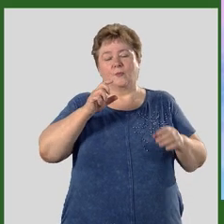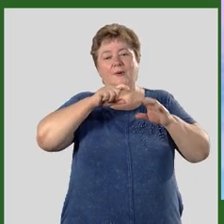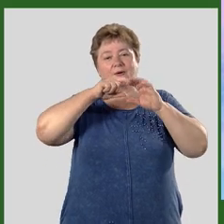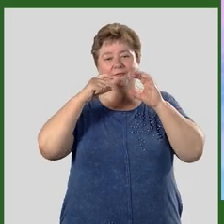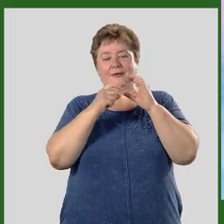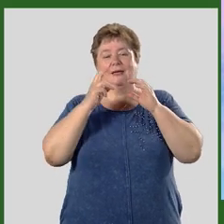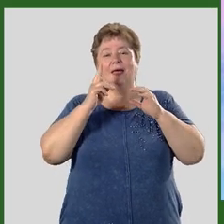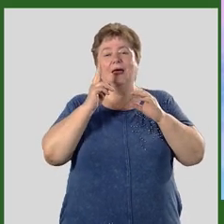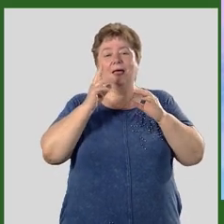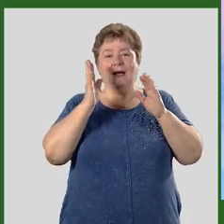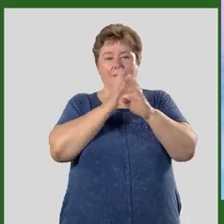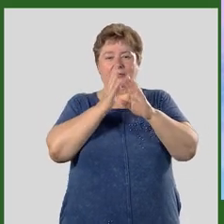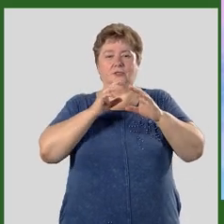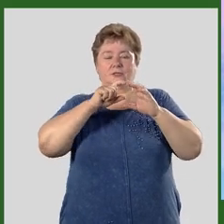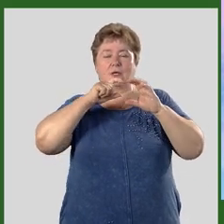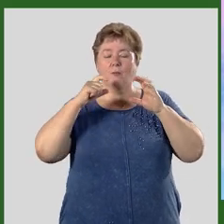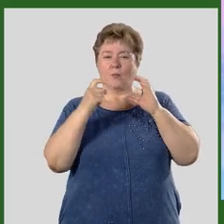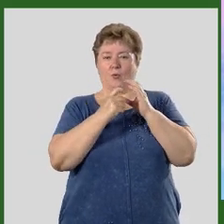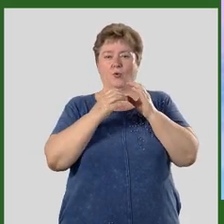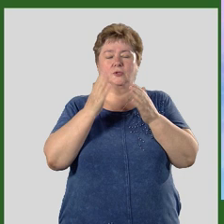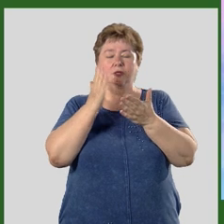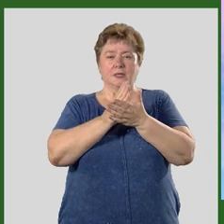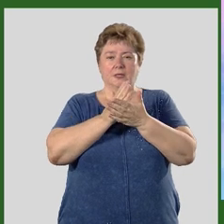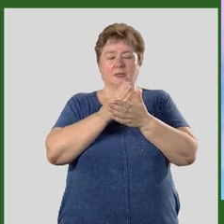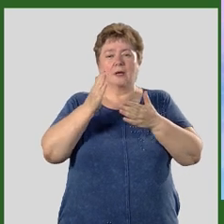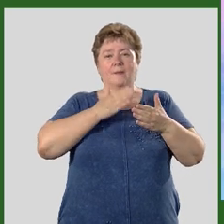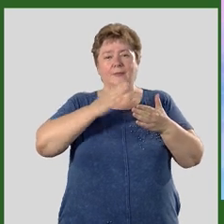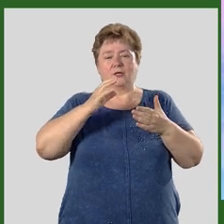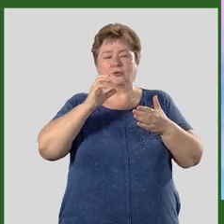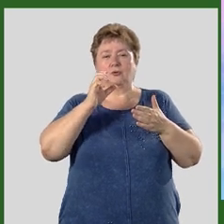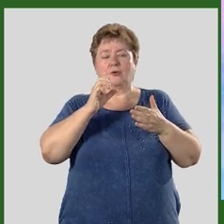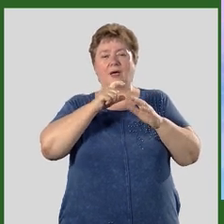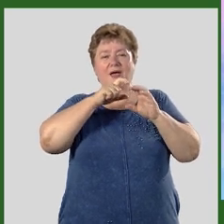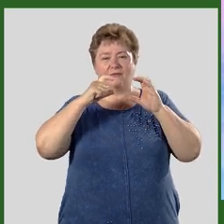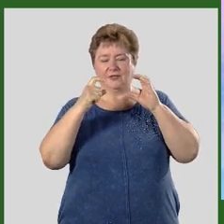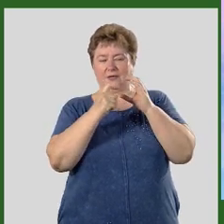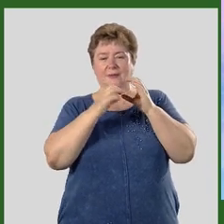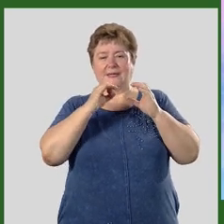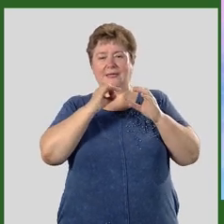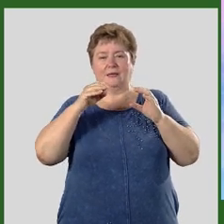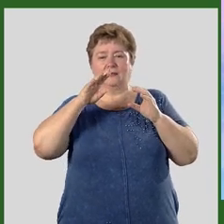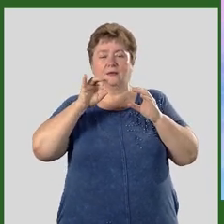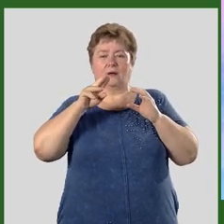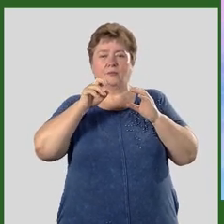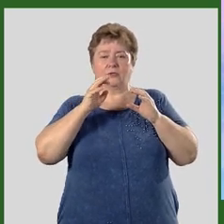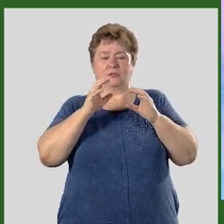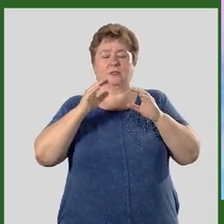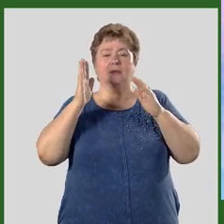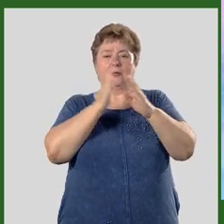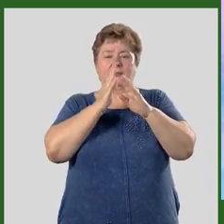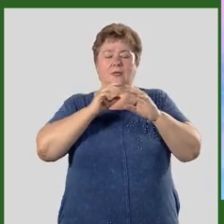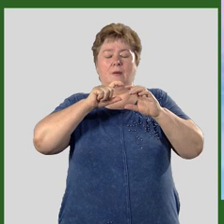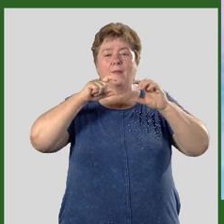Субэкваториальный климатический пояс расположен между экваториальным и тропическим